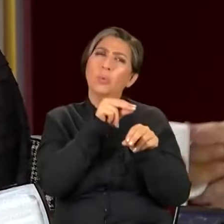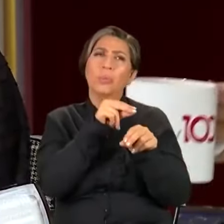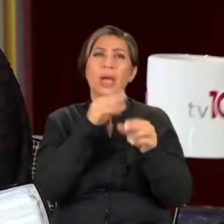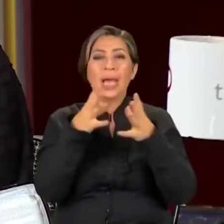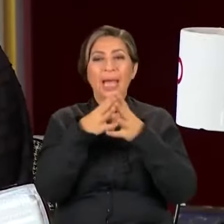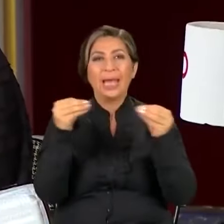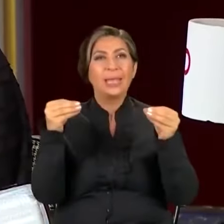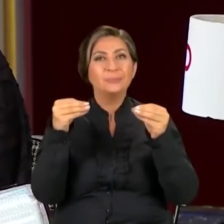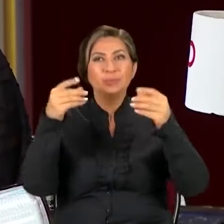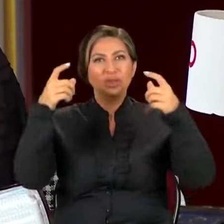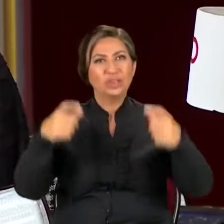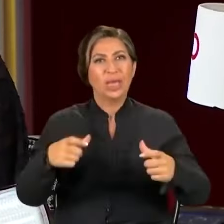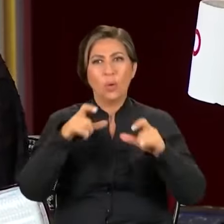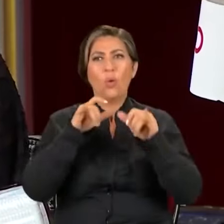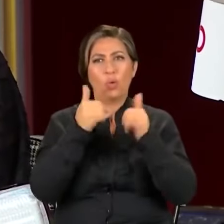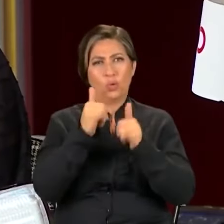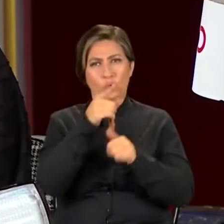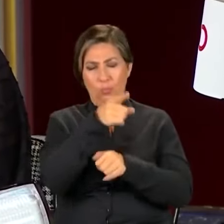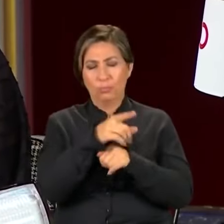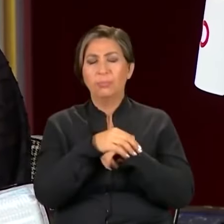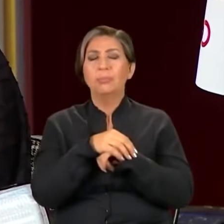Kayıp Şehir'de oynuyordum o zaman.